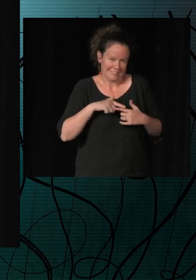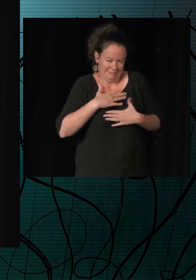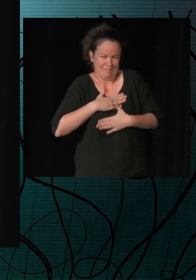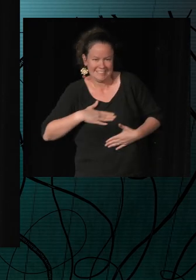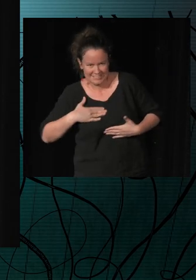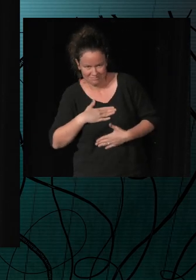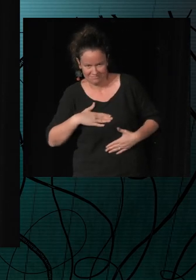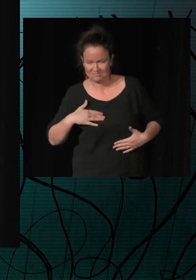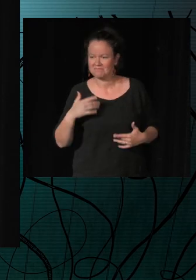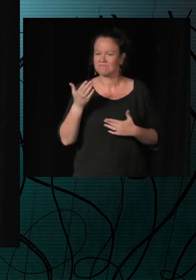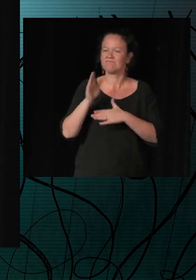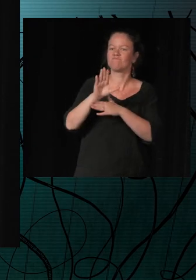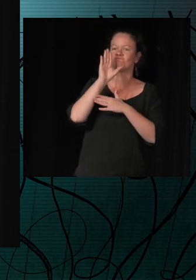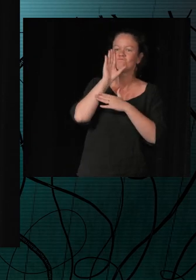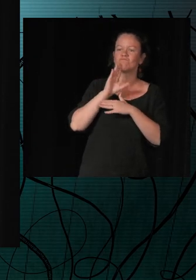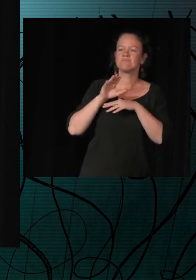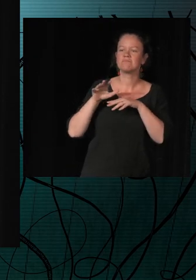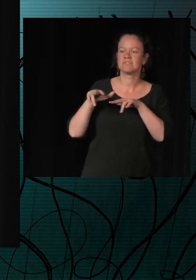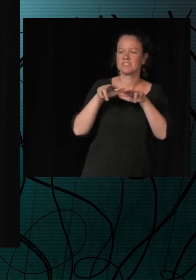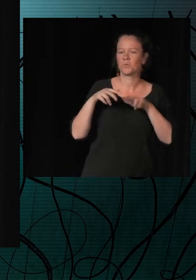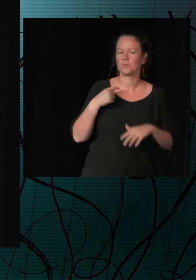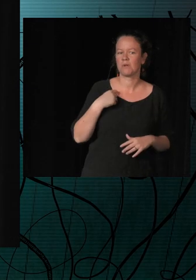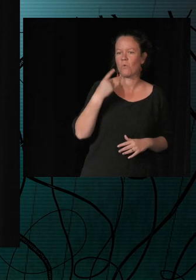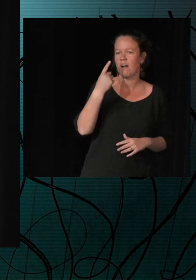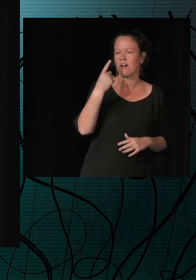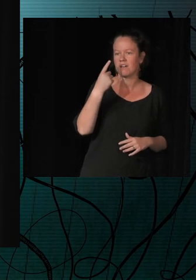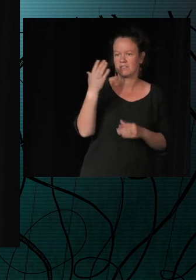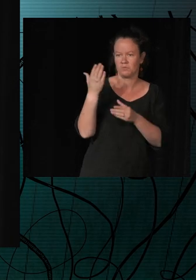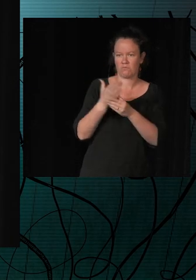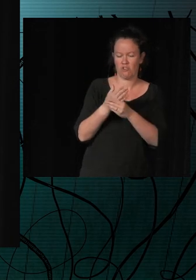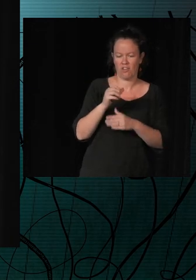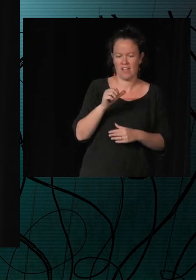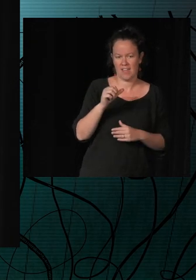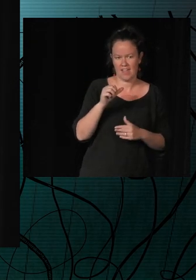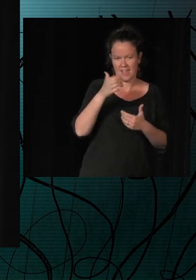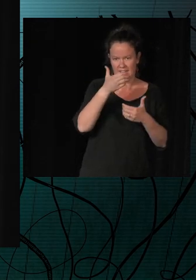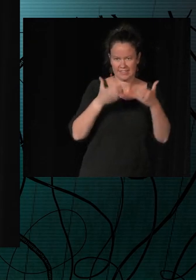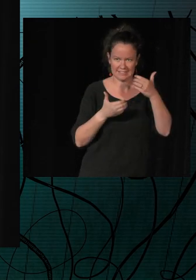qu'on passe la vidéo numéro 1 le fichier numéro sur le le doc d'art s'il vous